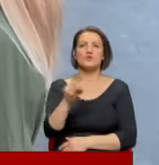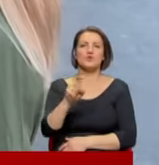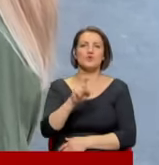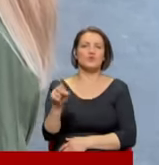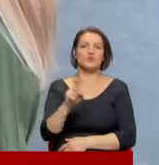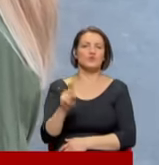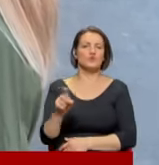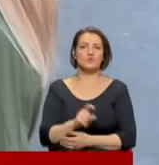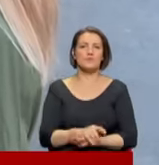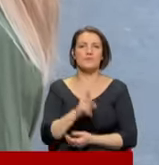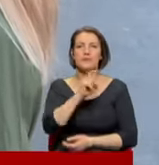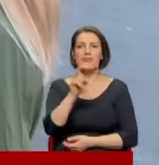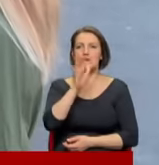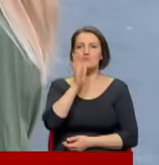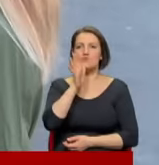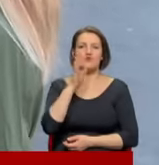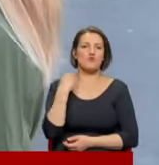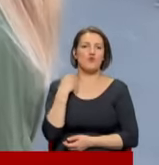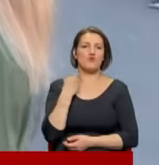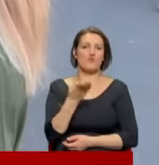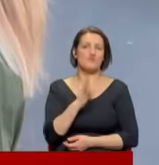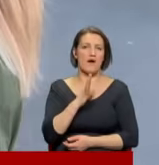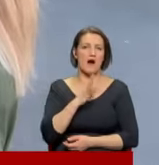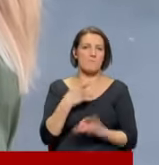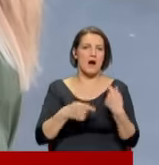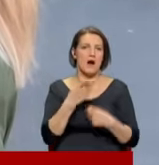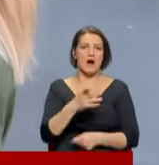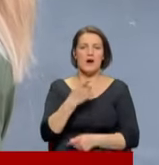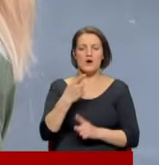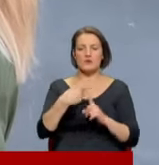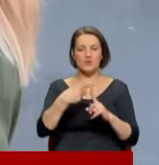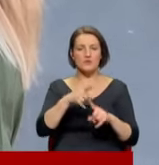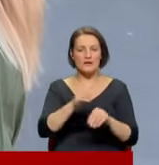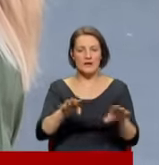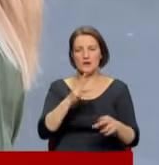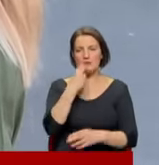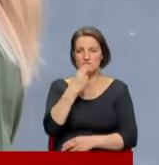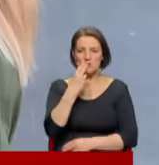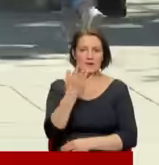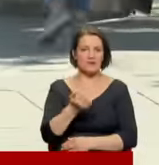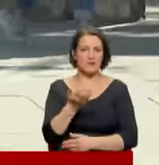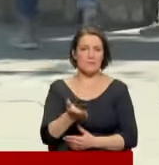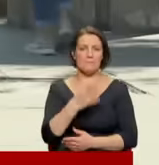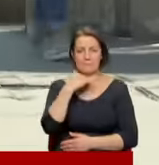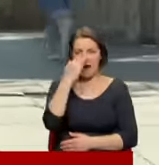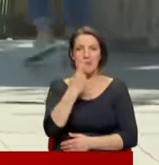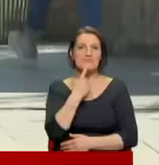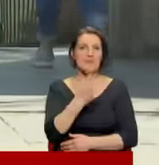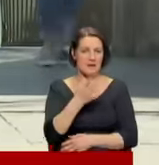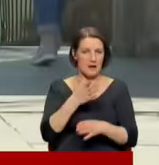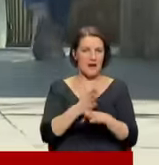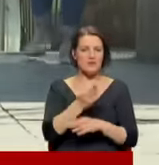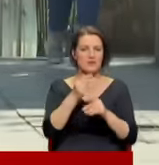9000 küsür lira. Yani 500 lira borçluyum şu an bankaya. Torunlara şeker miker bir şey çikolata alacağım, alabilirsem onu da. Bayram demek